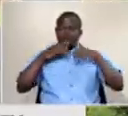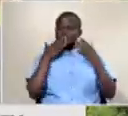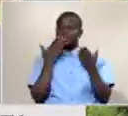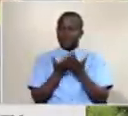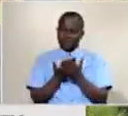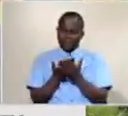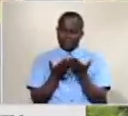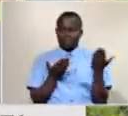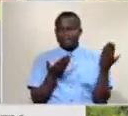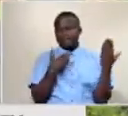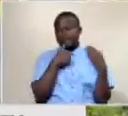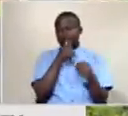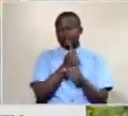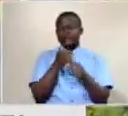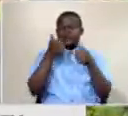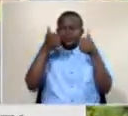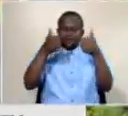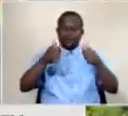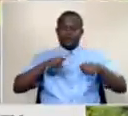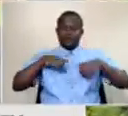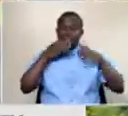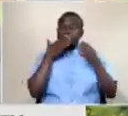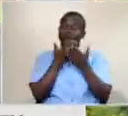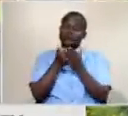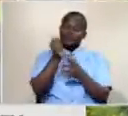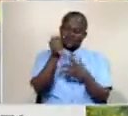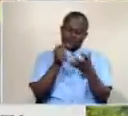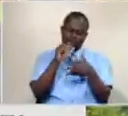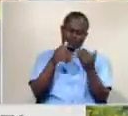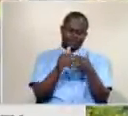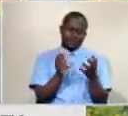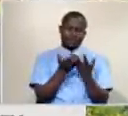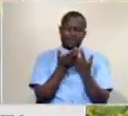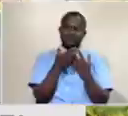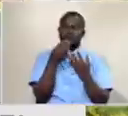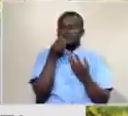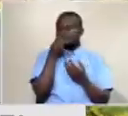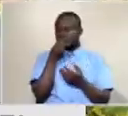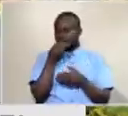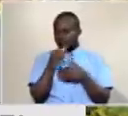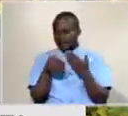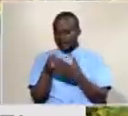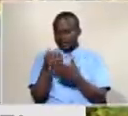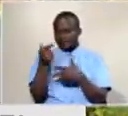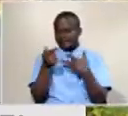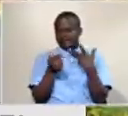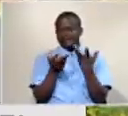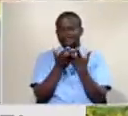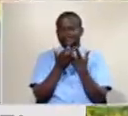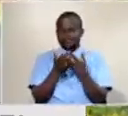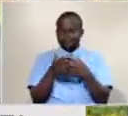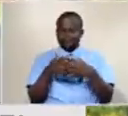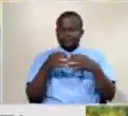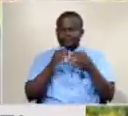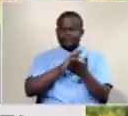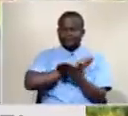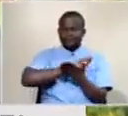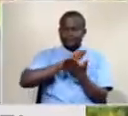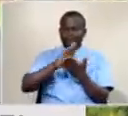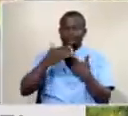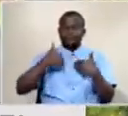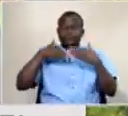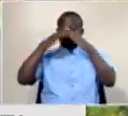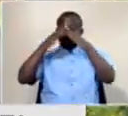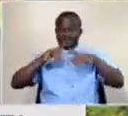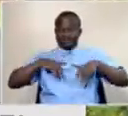bwiza, bagire imikorere myiza. Ubuzima bwiza rero ni ibyo bijyanye n'imirire, ni ibyo bijyanye n'isuku, ni ibyo bijyanye no kugira